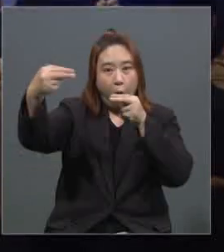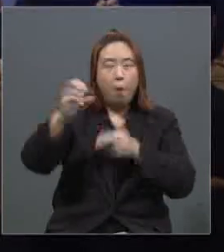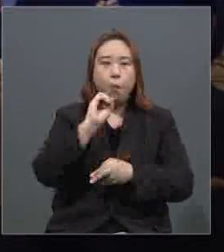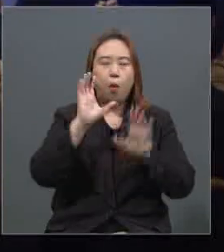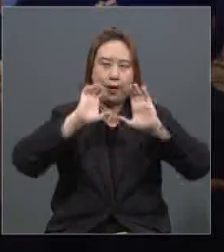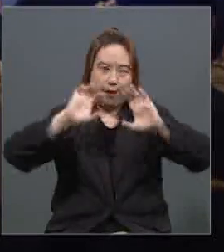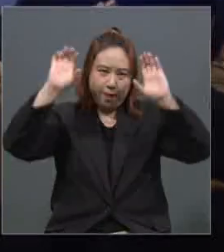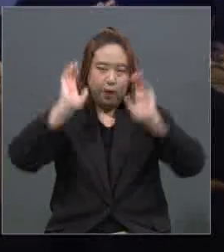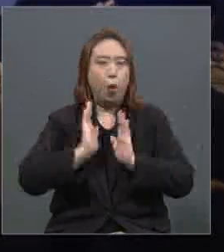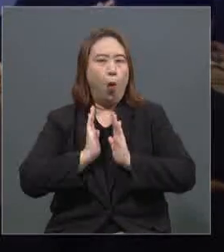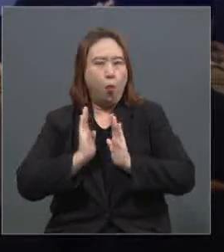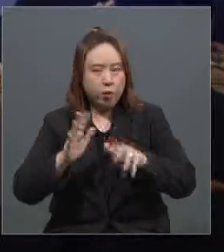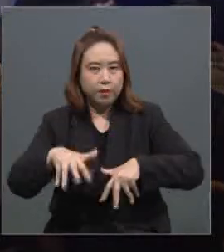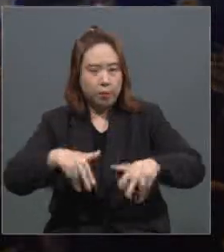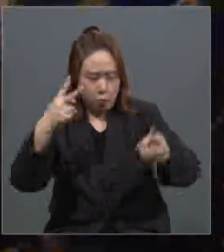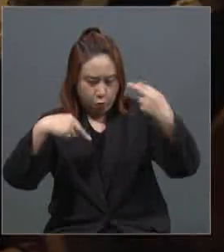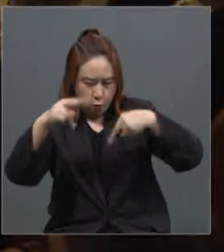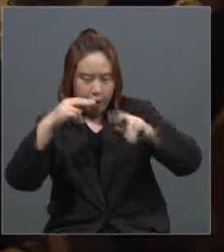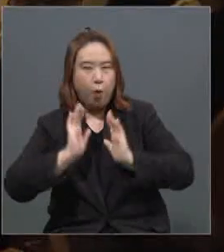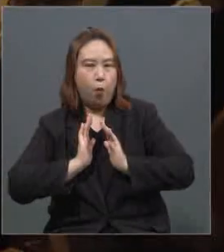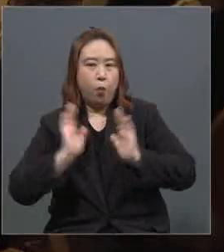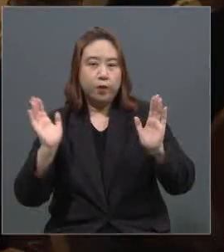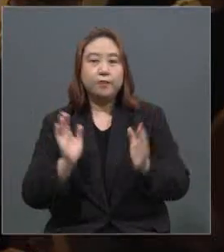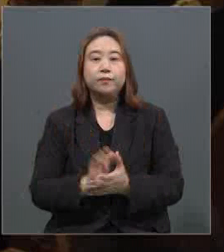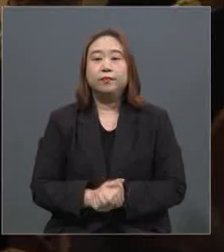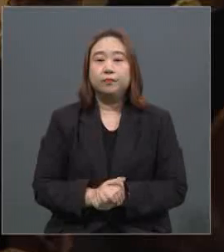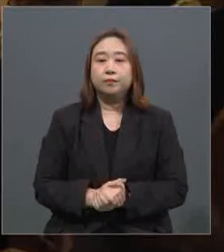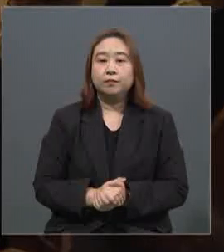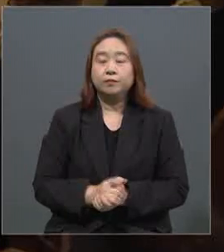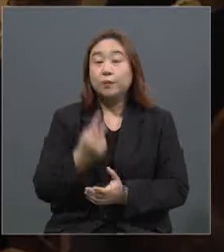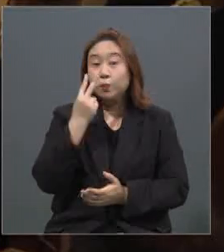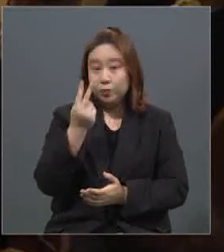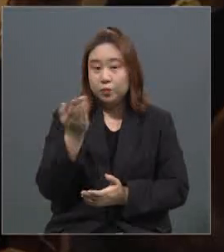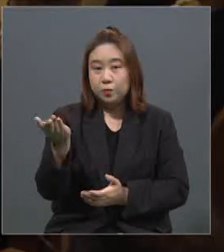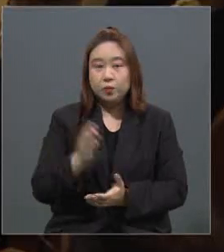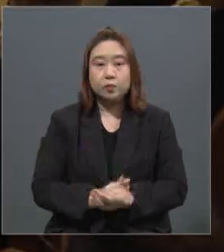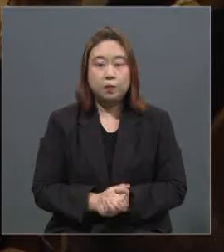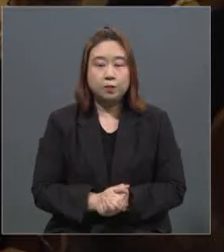บครฐบาลทดูแลประชาชนเดียเราลไปฟังบางช่วงบางตอนกันะครับ